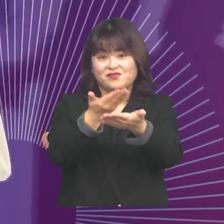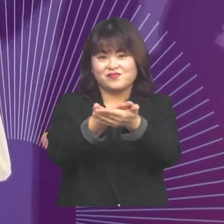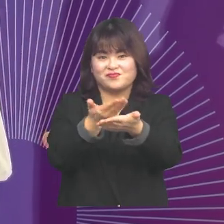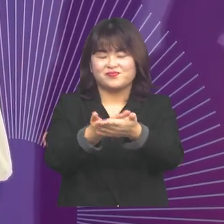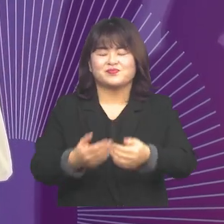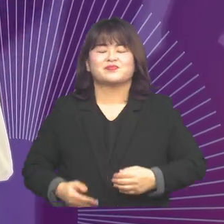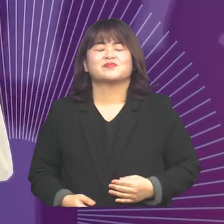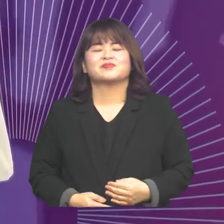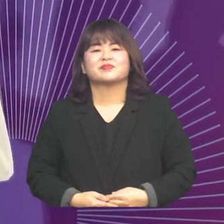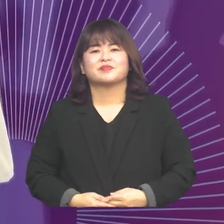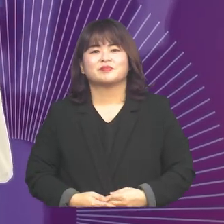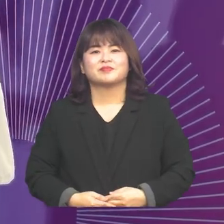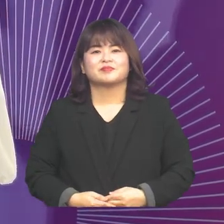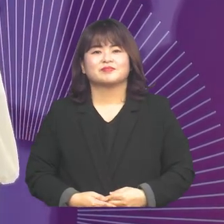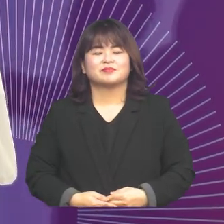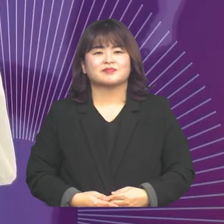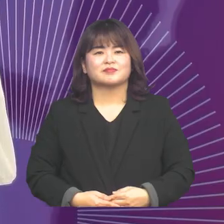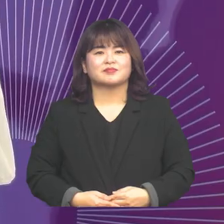버튼을